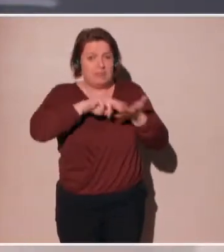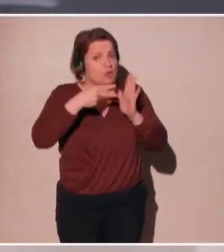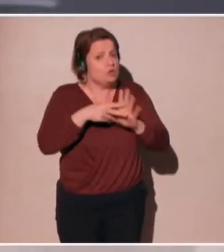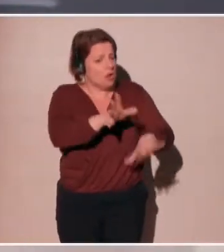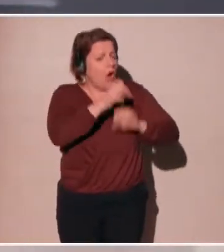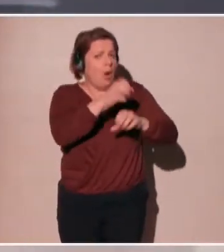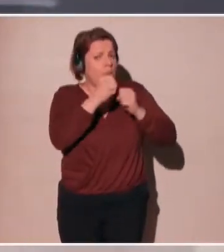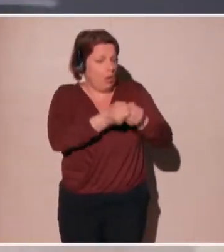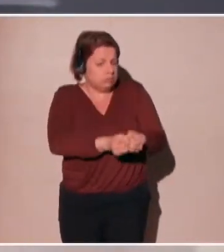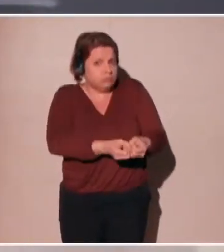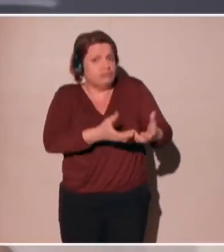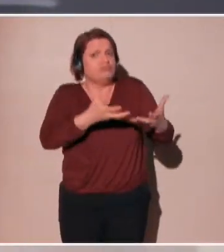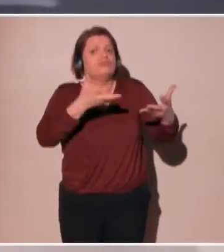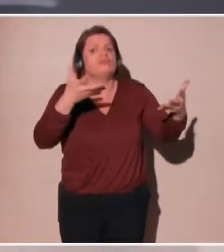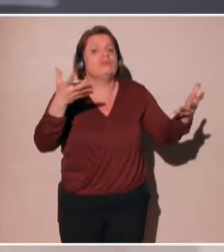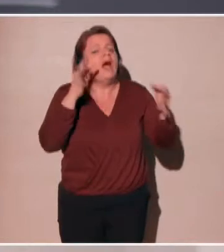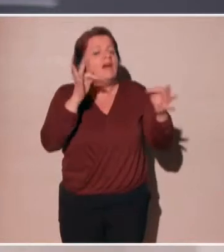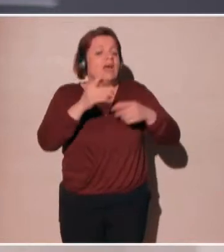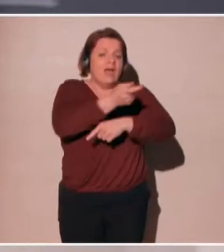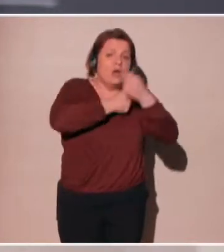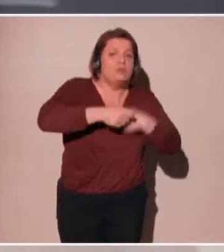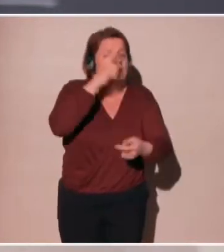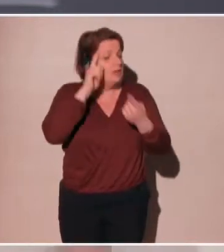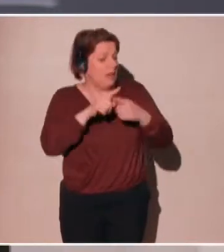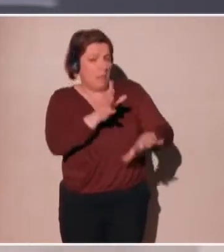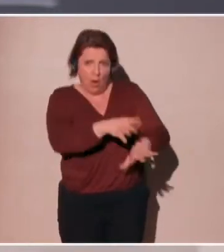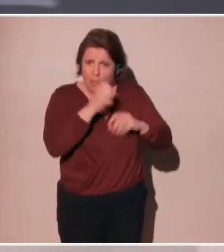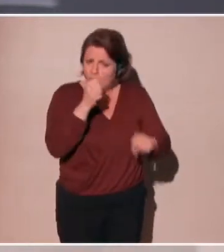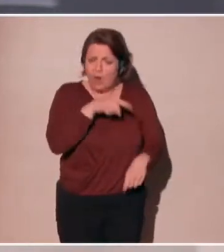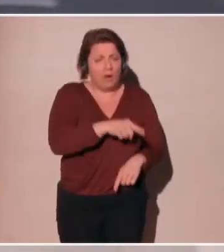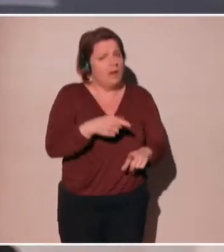uniquement économique et du point de vue de l'emploi, on a besoin d'une